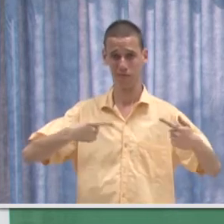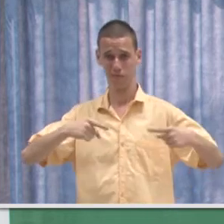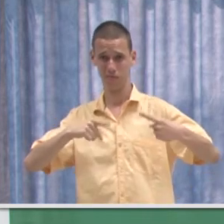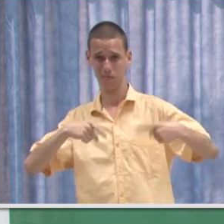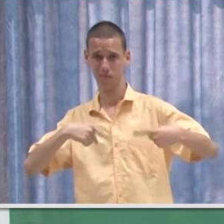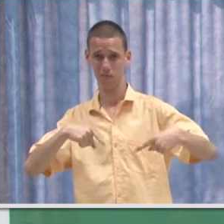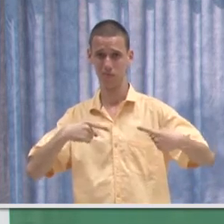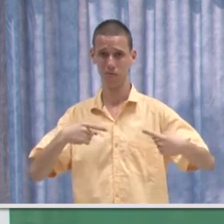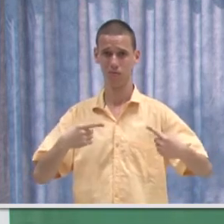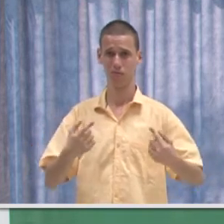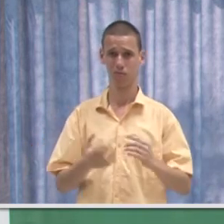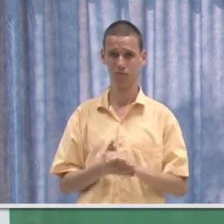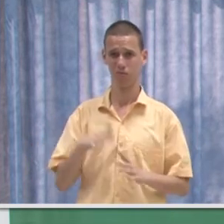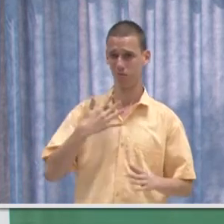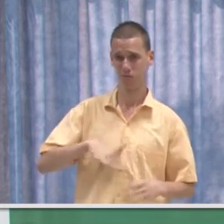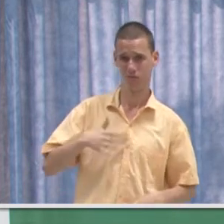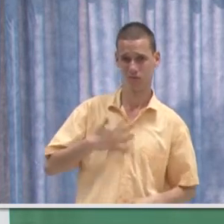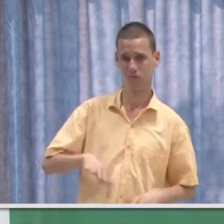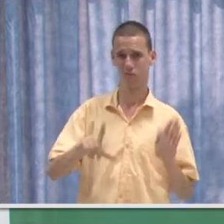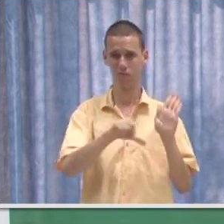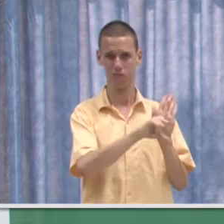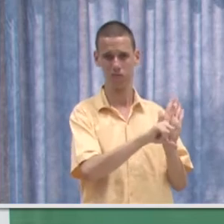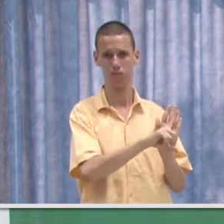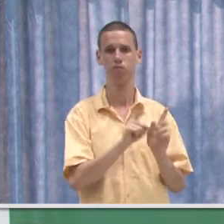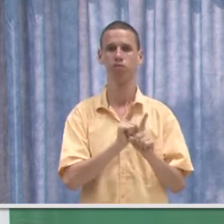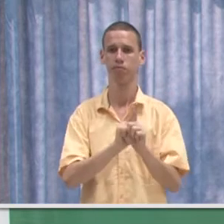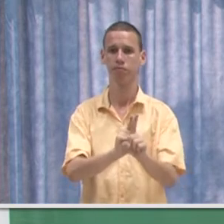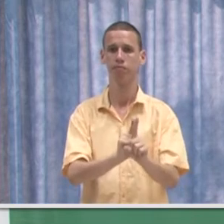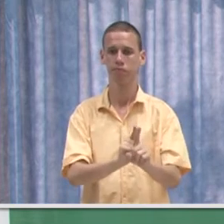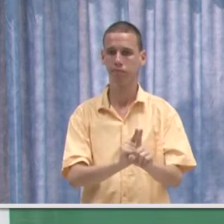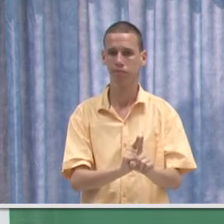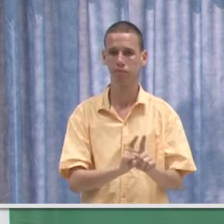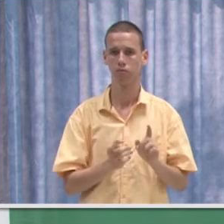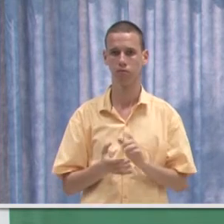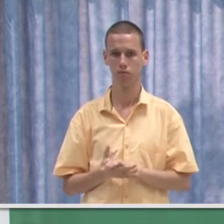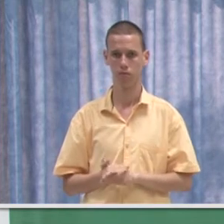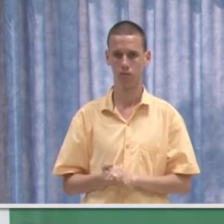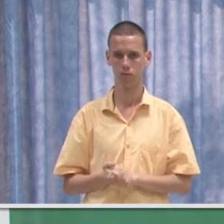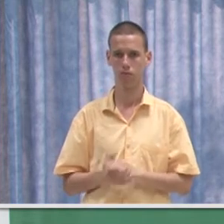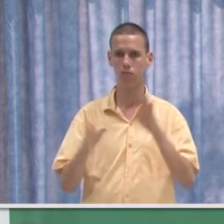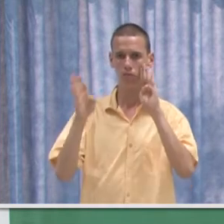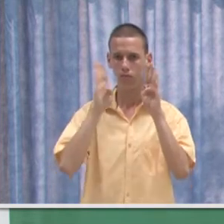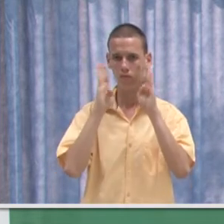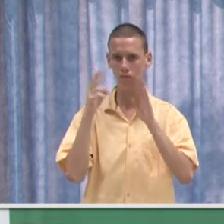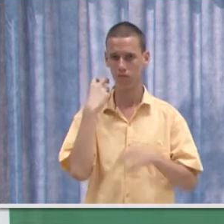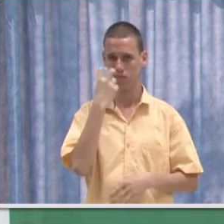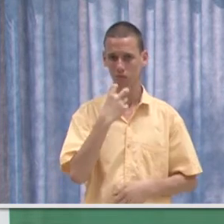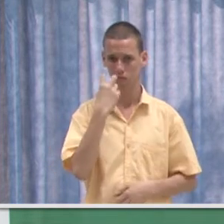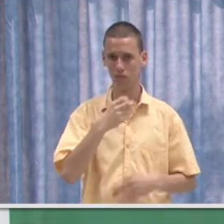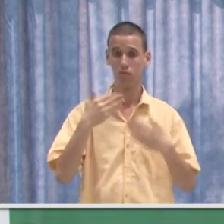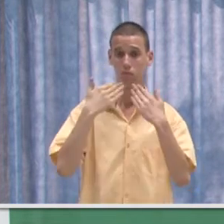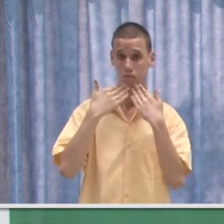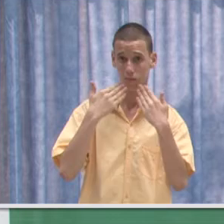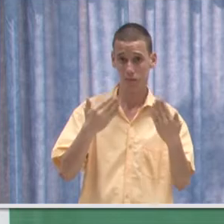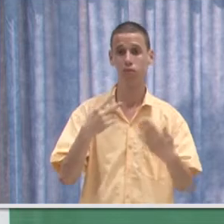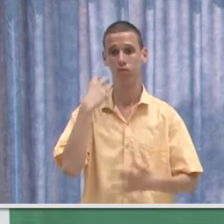ont choisi à cause de faire avant mes autres décider pour pas respecter ou insulter ou le média. Merci beaucoup. Et nous avons